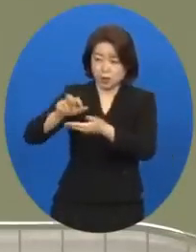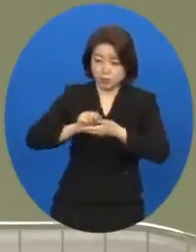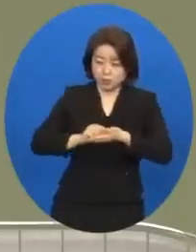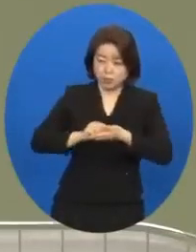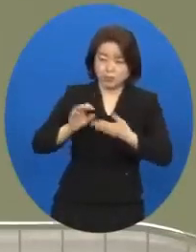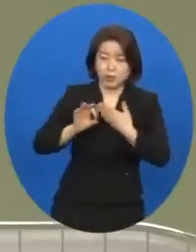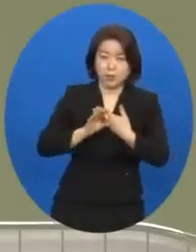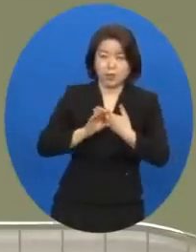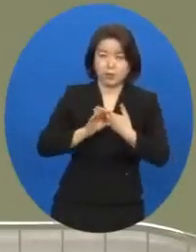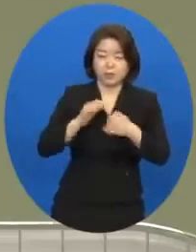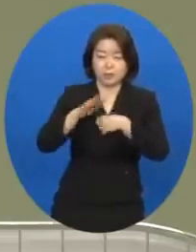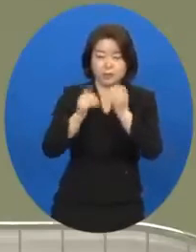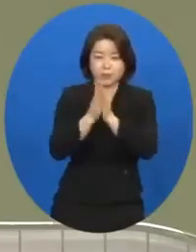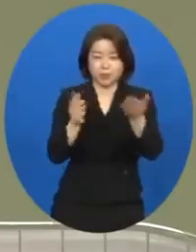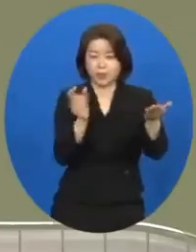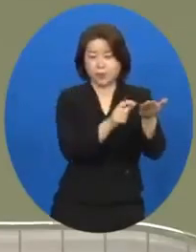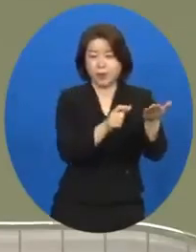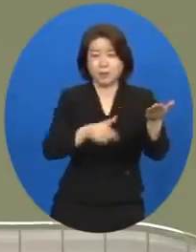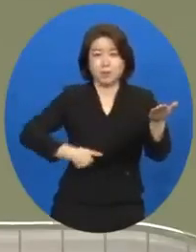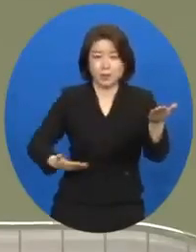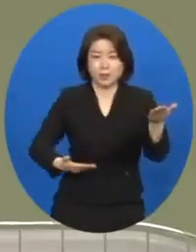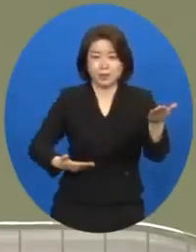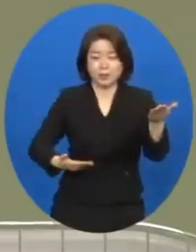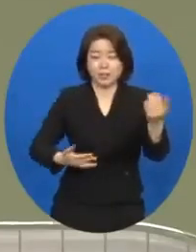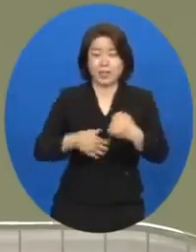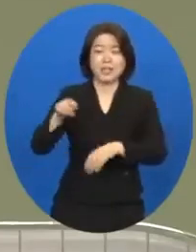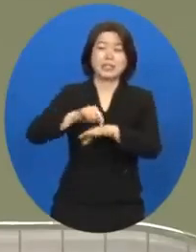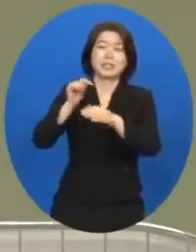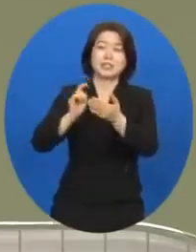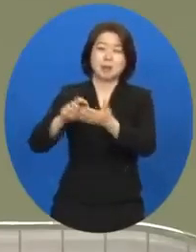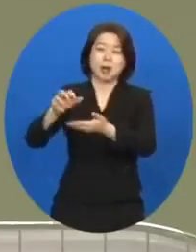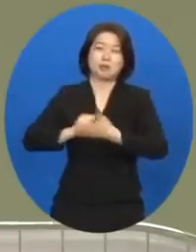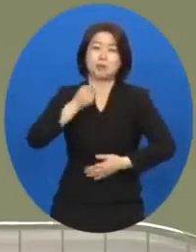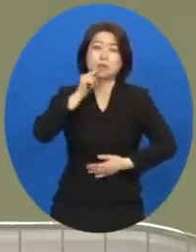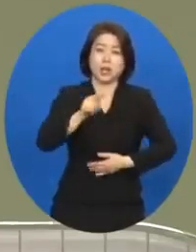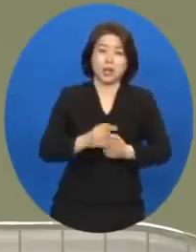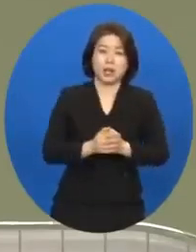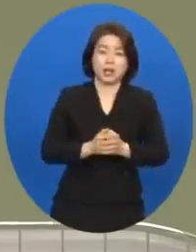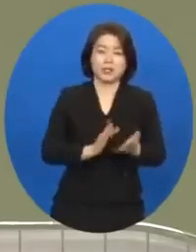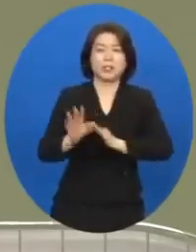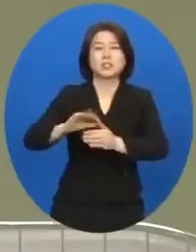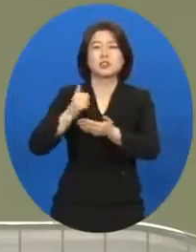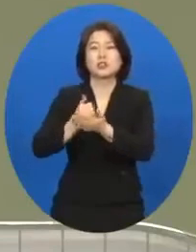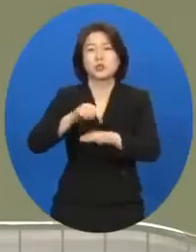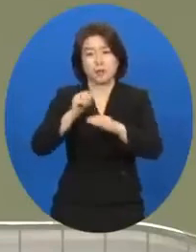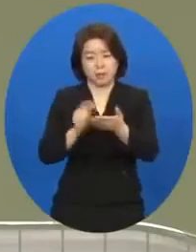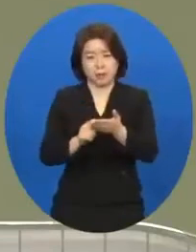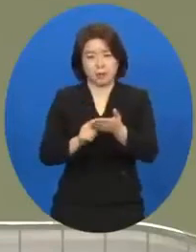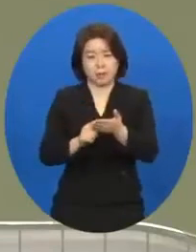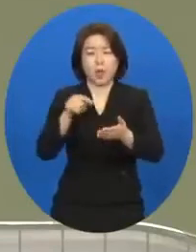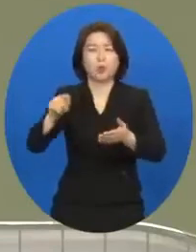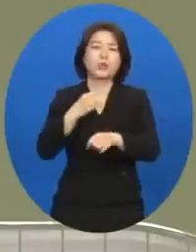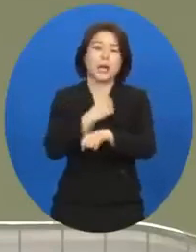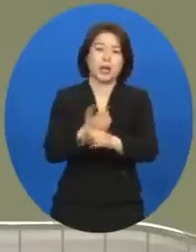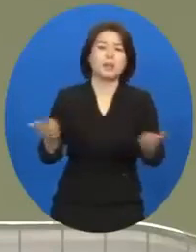리가 없는 거죠. 이 마음을 품으라 곧 그리스도 예수의 마음이니 우리가 해야 할